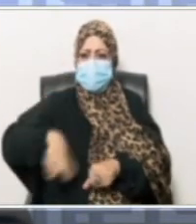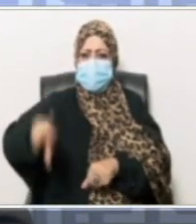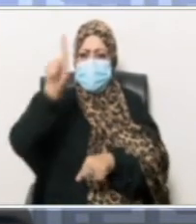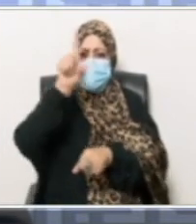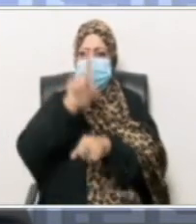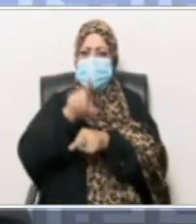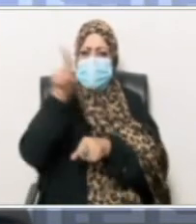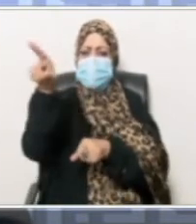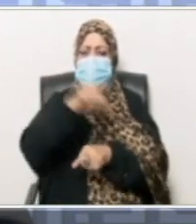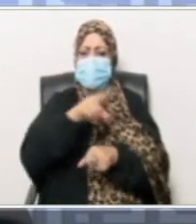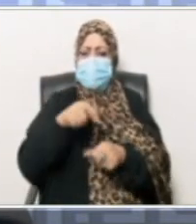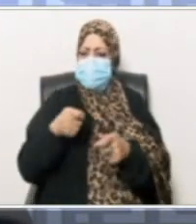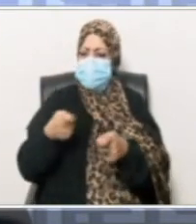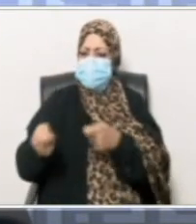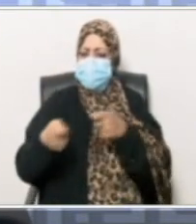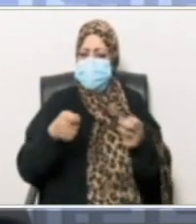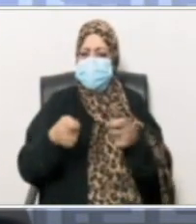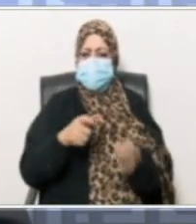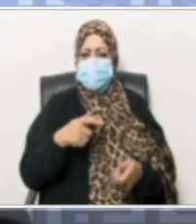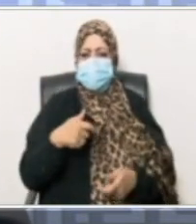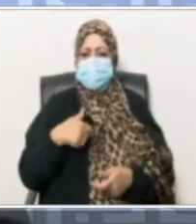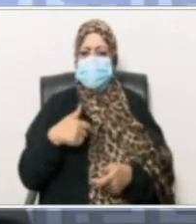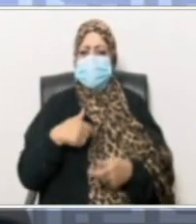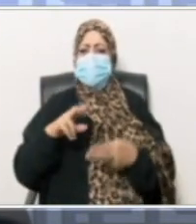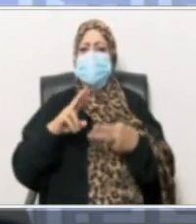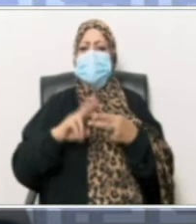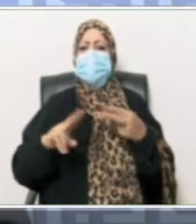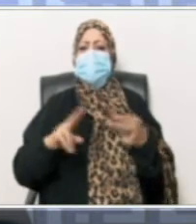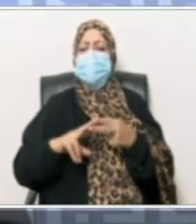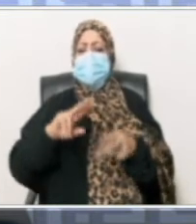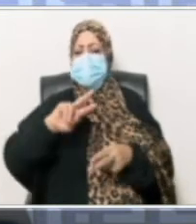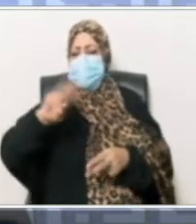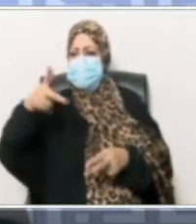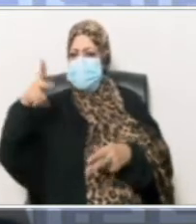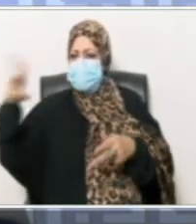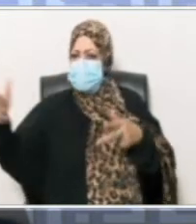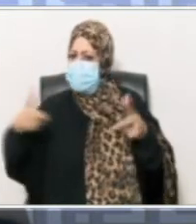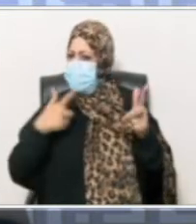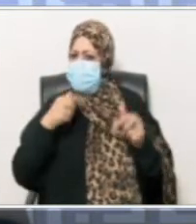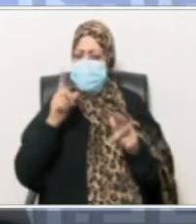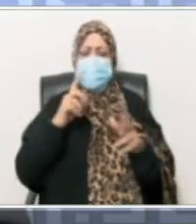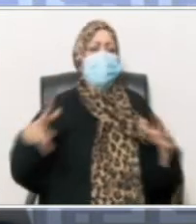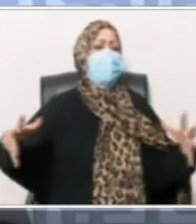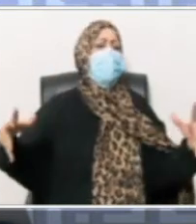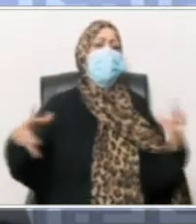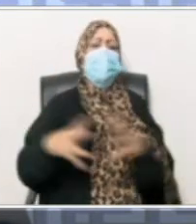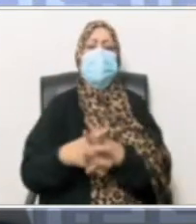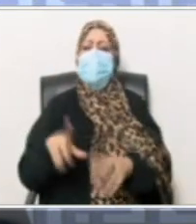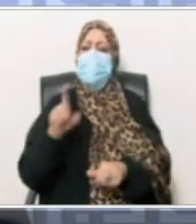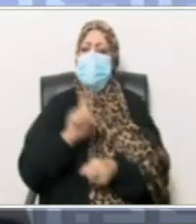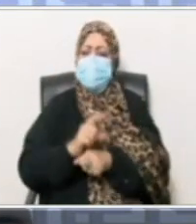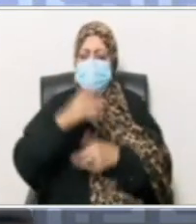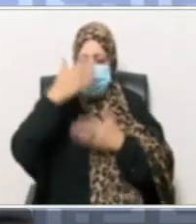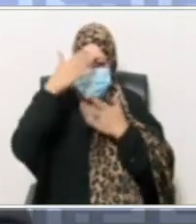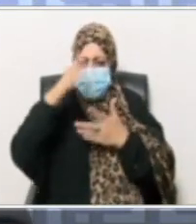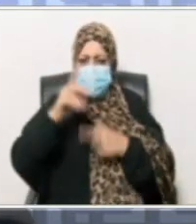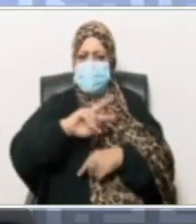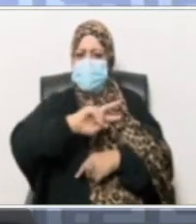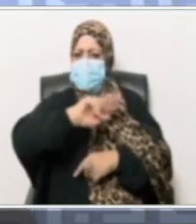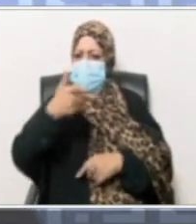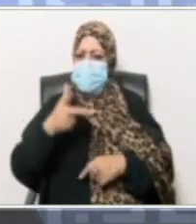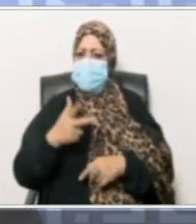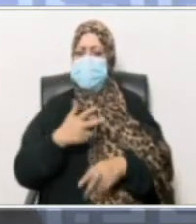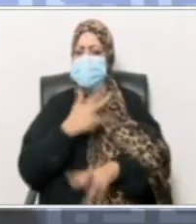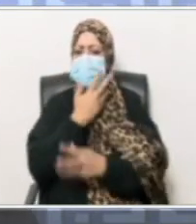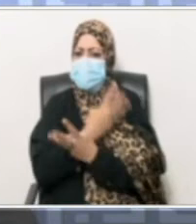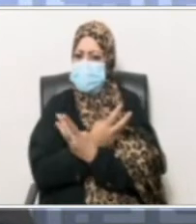شعرة مقلوبة على شرقاوي ولا على جنوبي ولا على تباوي ولا على تارقي ولا على أمازيغي ولا على عربي ولا على كرغلي